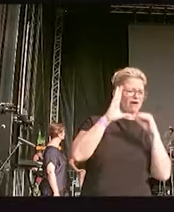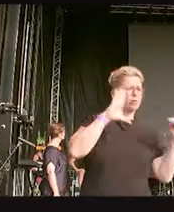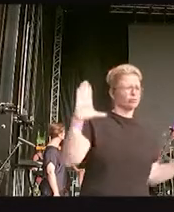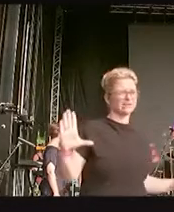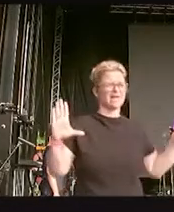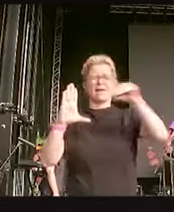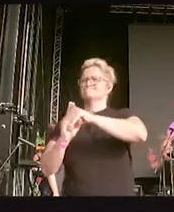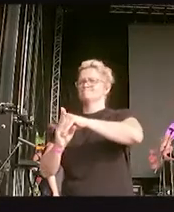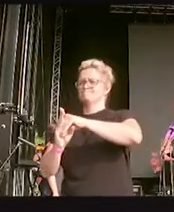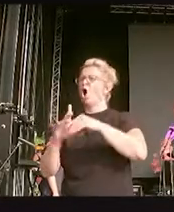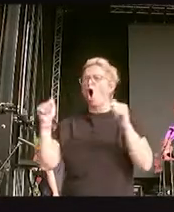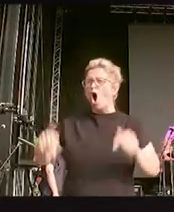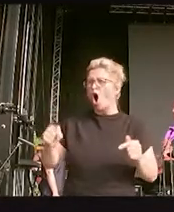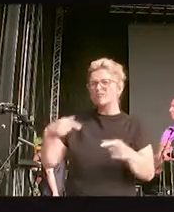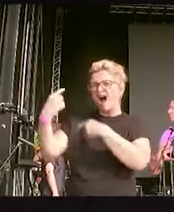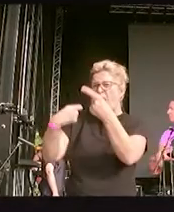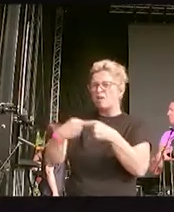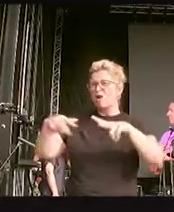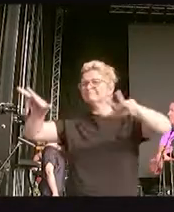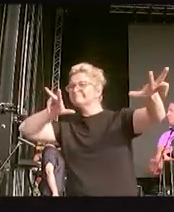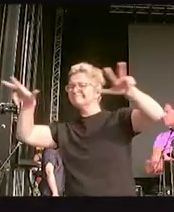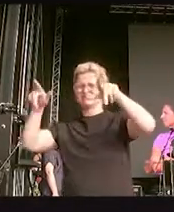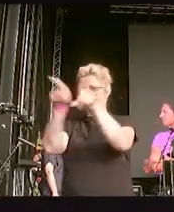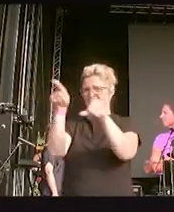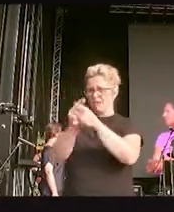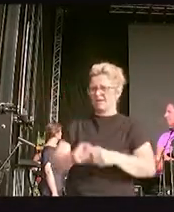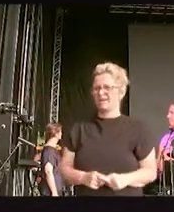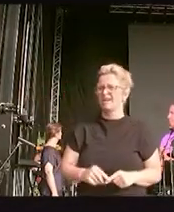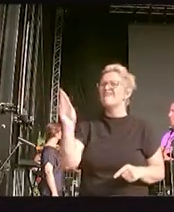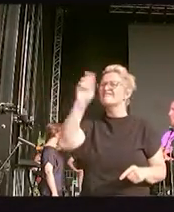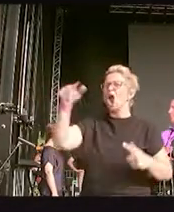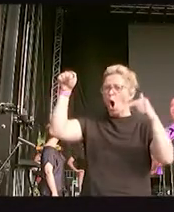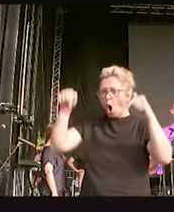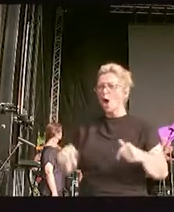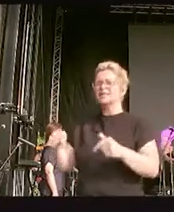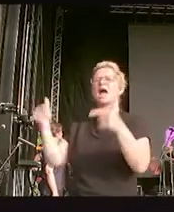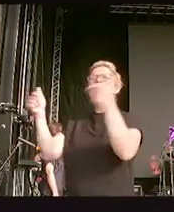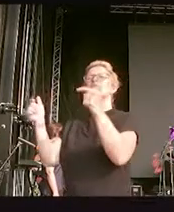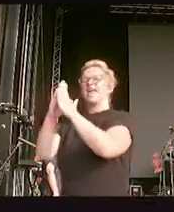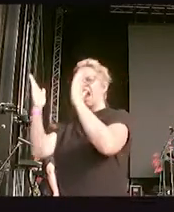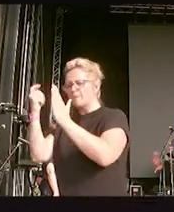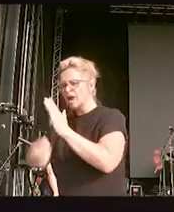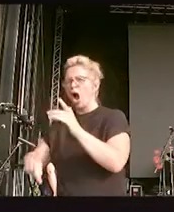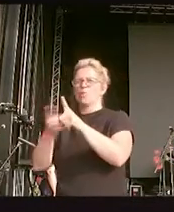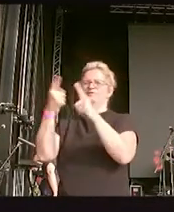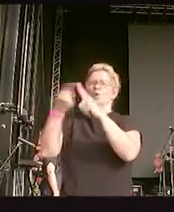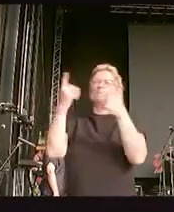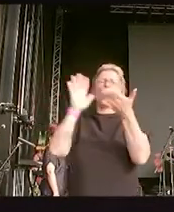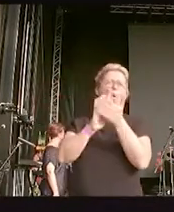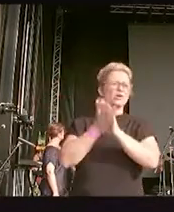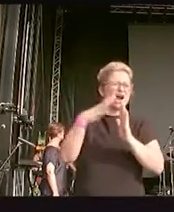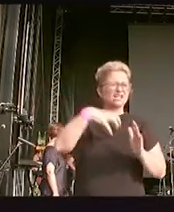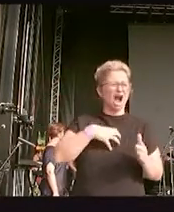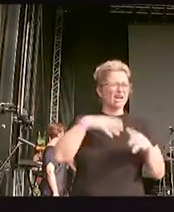Denn die Mechanismen sind heute dieselben. Die Leute, die heute Pflegeheime kaufen, Krankenhäuser privatisieren